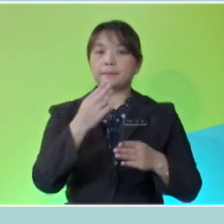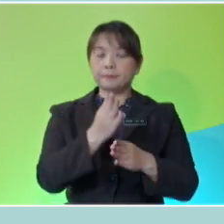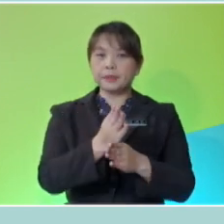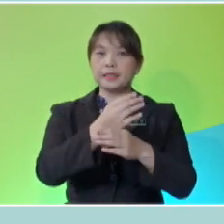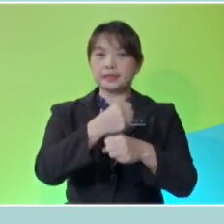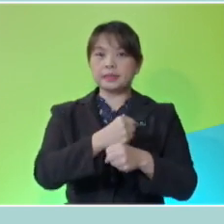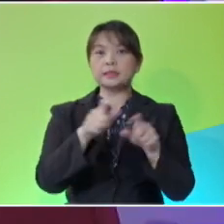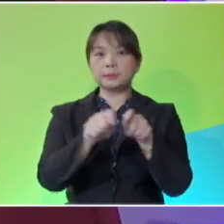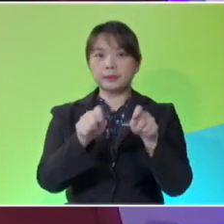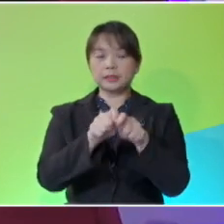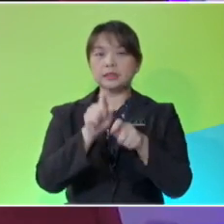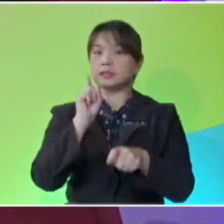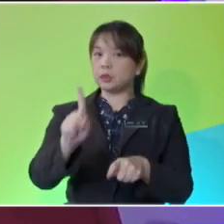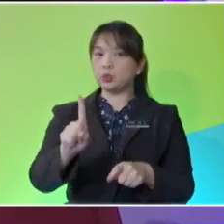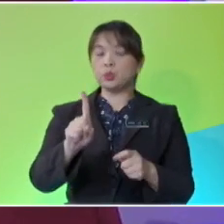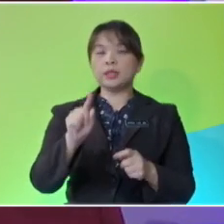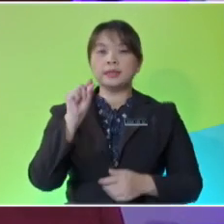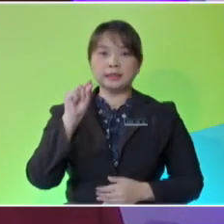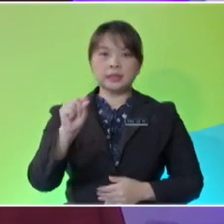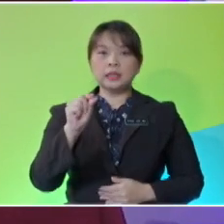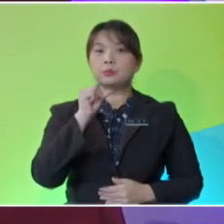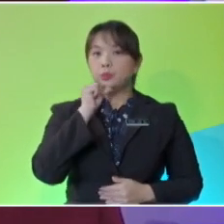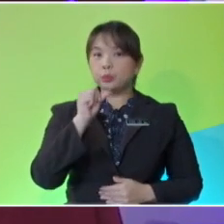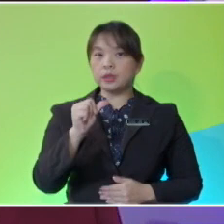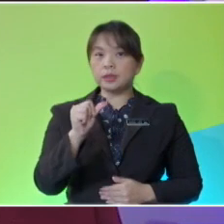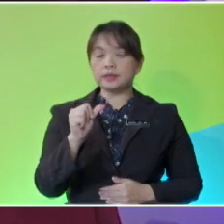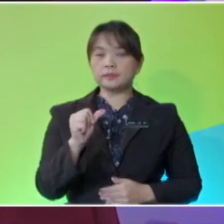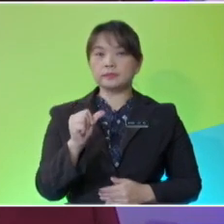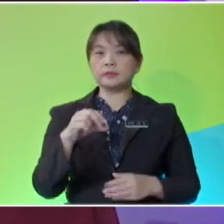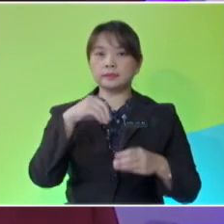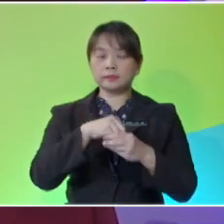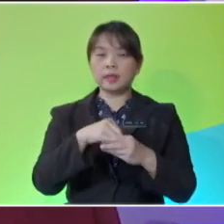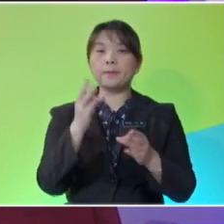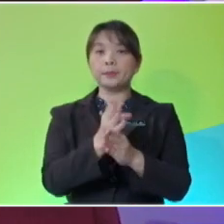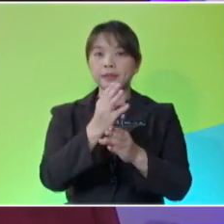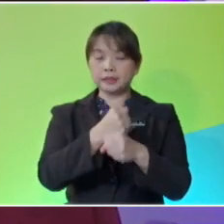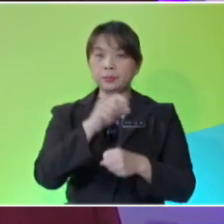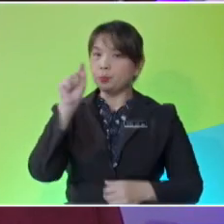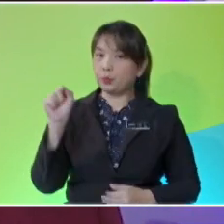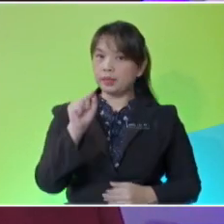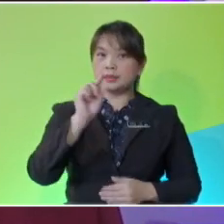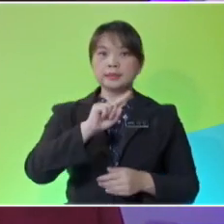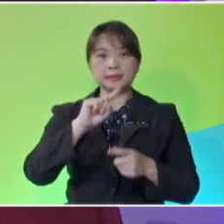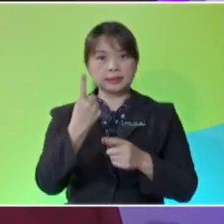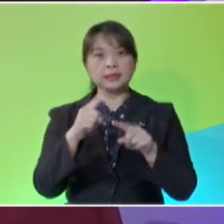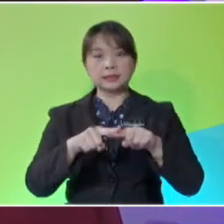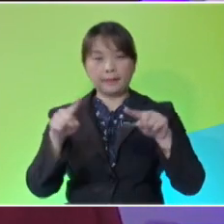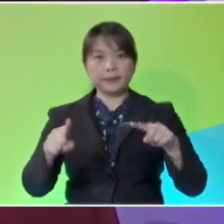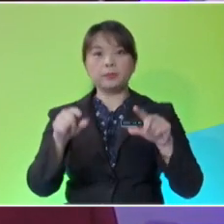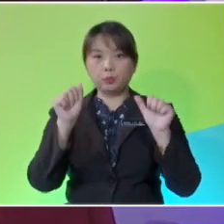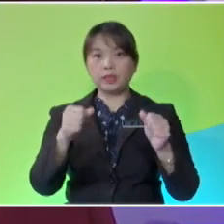satu titik tetapi ee bukan bermaksud titik itu dalam bentuk titik bulatan saja Ia juga dilukis dalam bentuk simbol